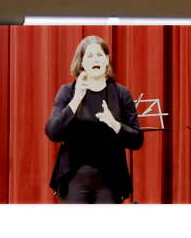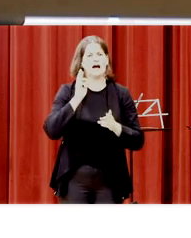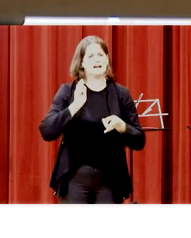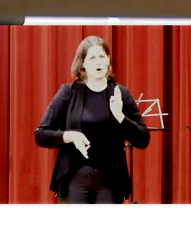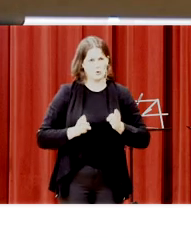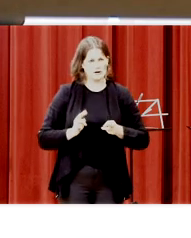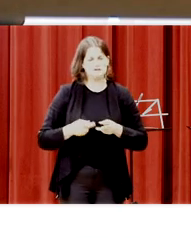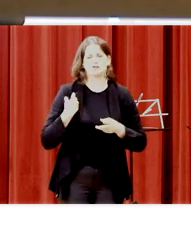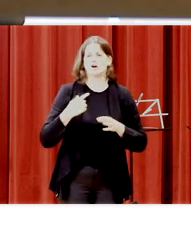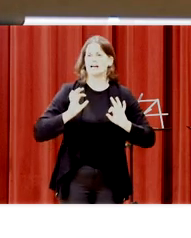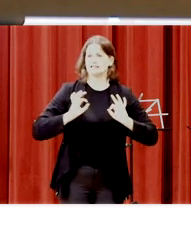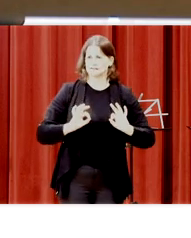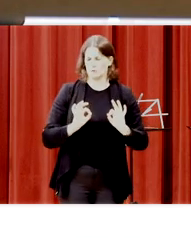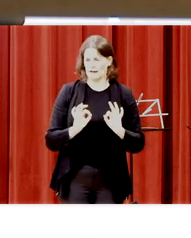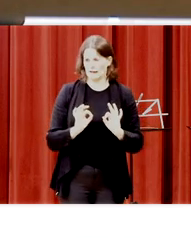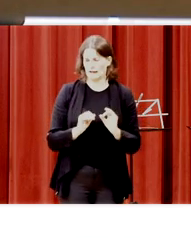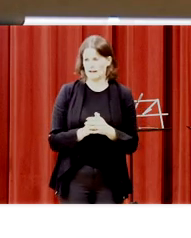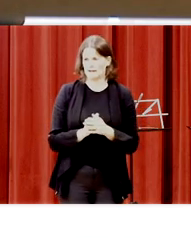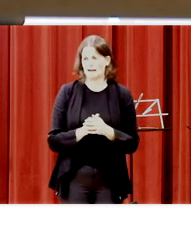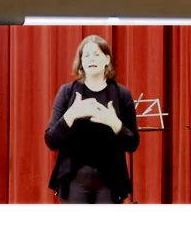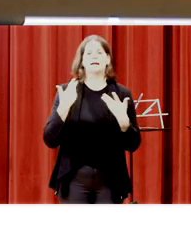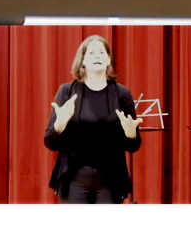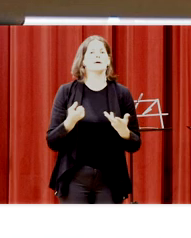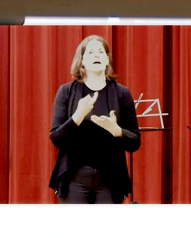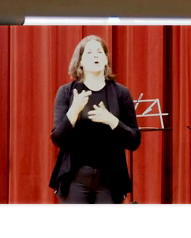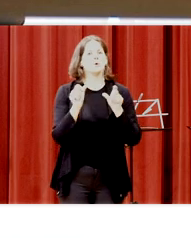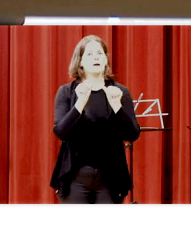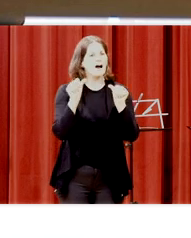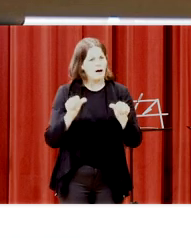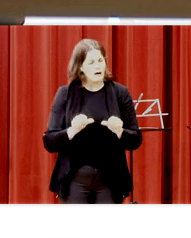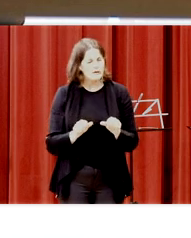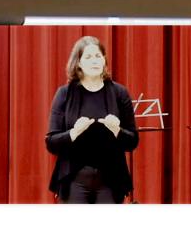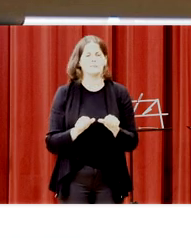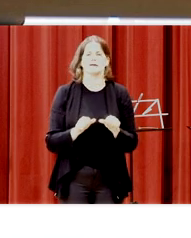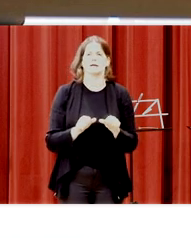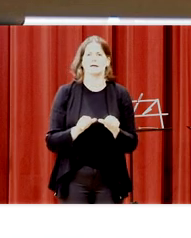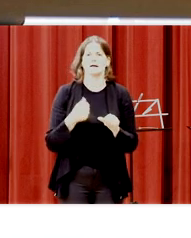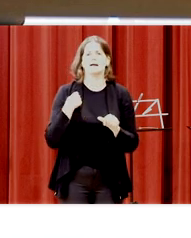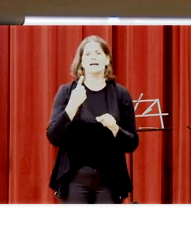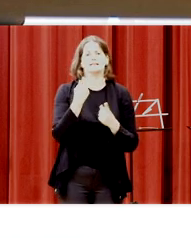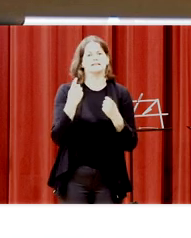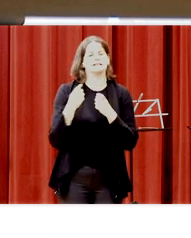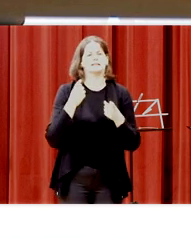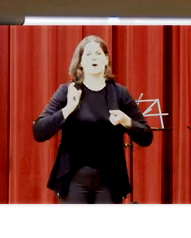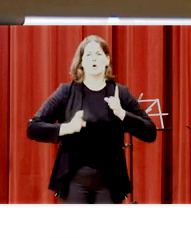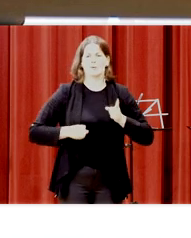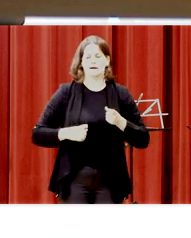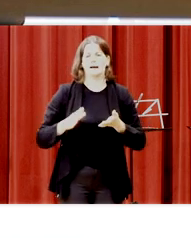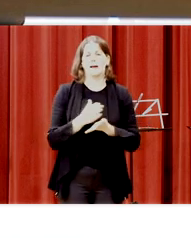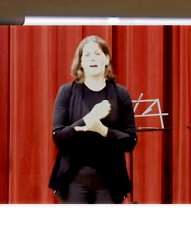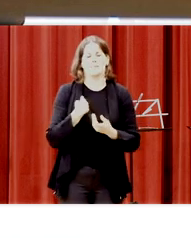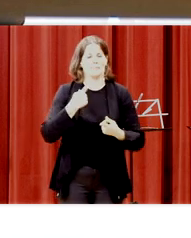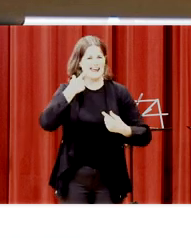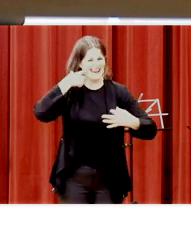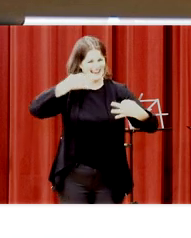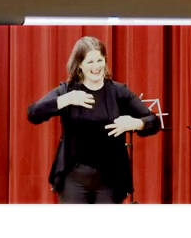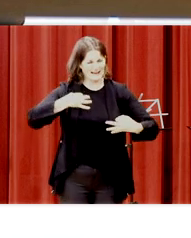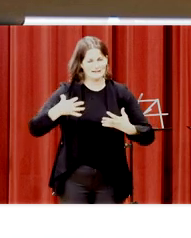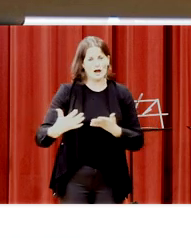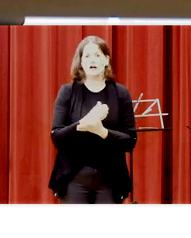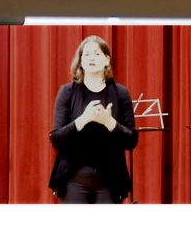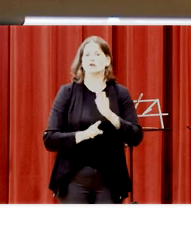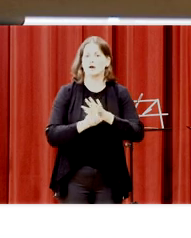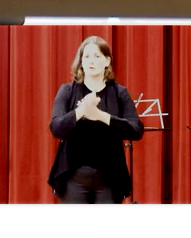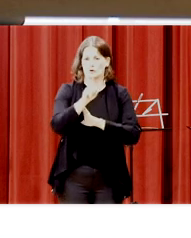per garantir que tot evoluciona sense trencar l'equilibri en el que estem acostumats. Si parlem